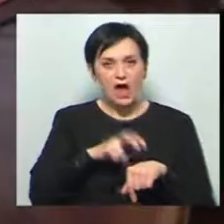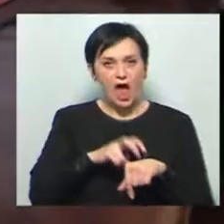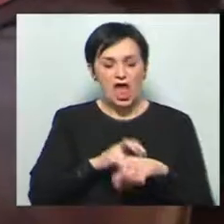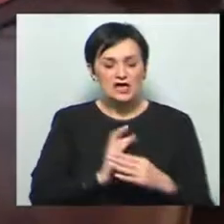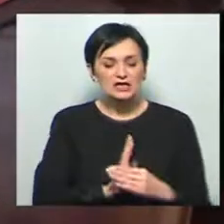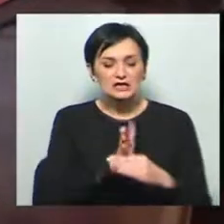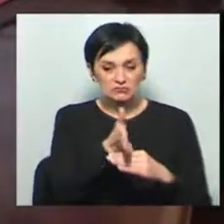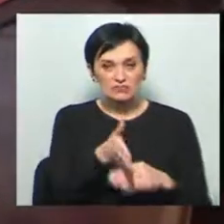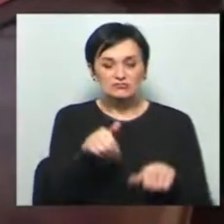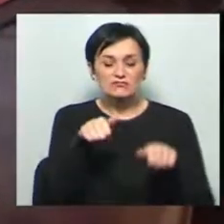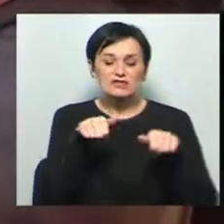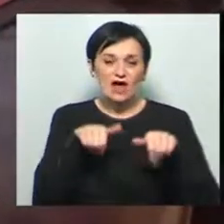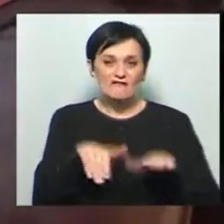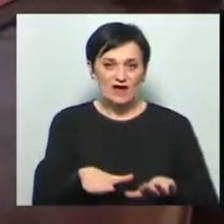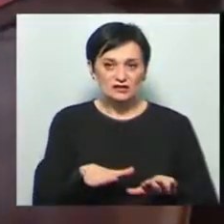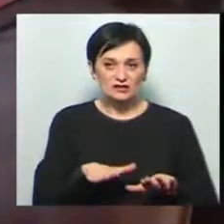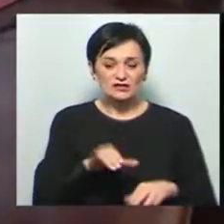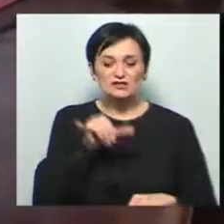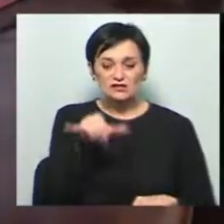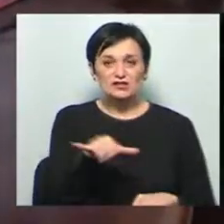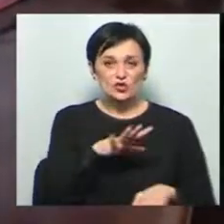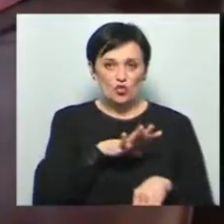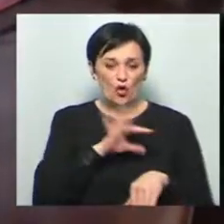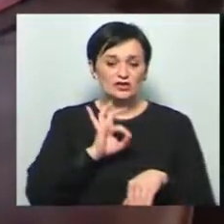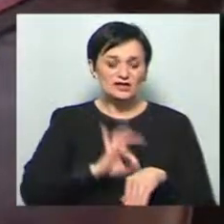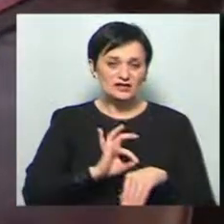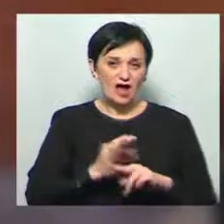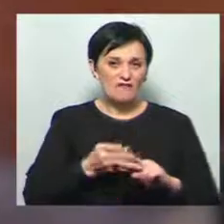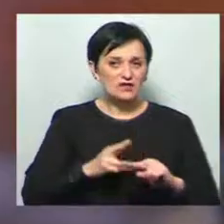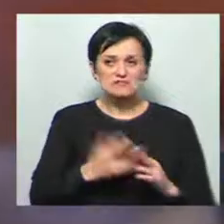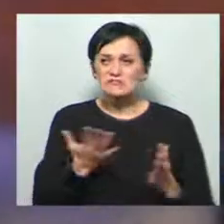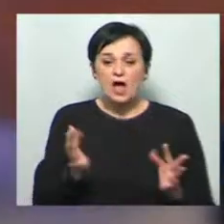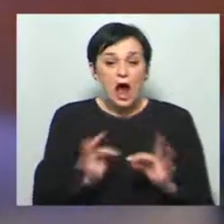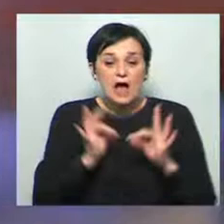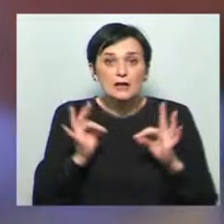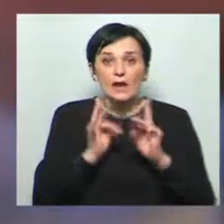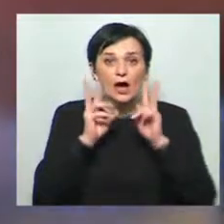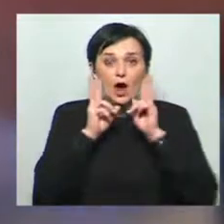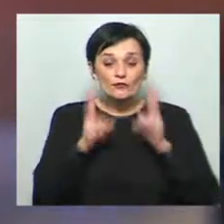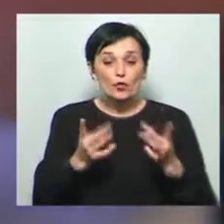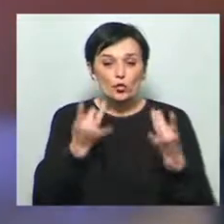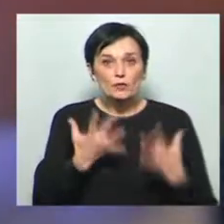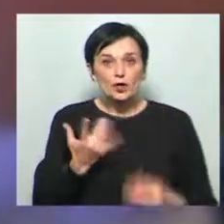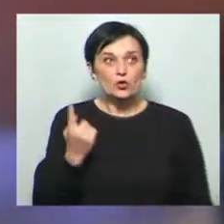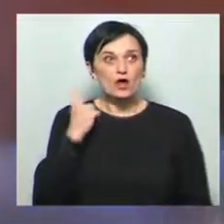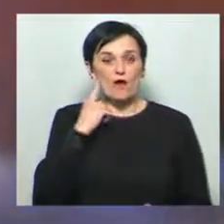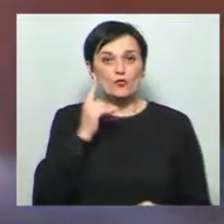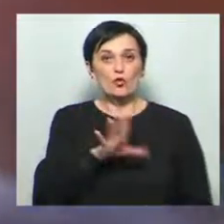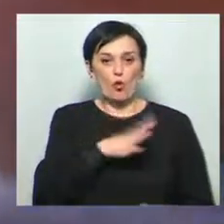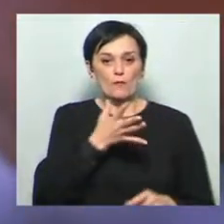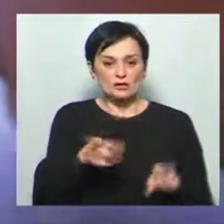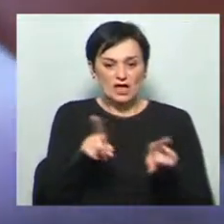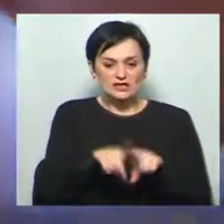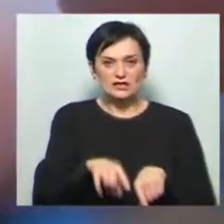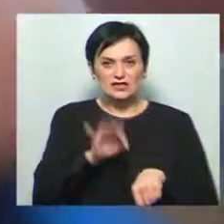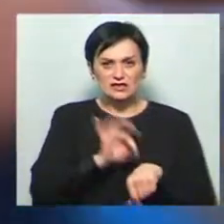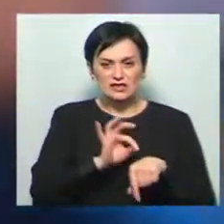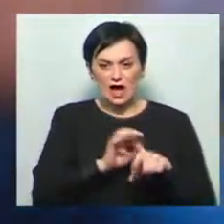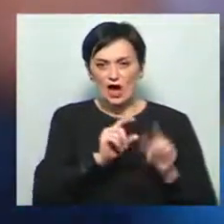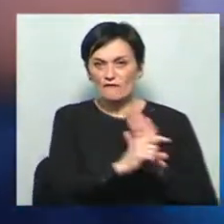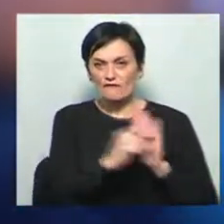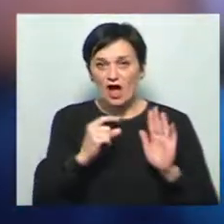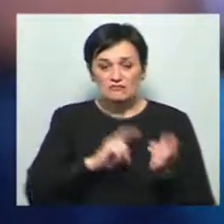ექიმთან, დავადგინეთ, რომ ქონდა ეს დაავადება. არაფერი არ ვიცოდი, უბრალოდ გავიგეთ, რომ ყოფილა ესეთი დაავადება, რომელიც